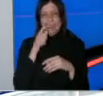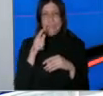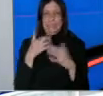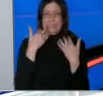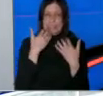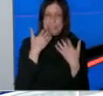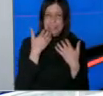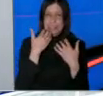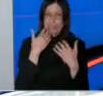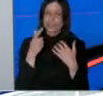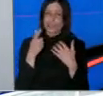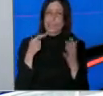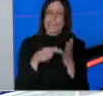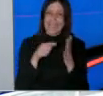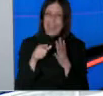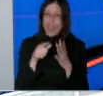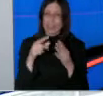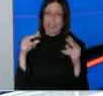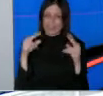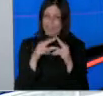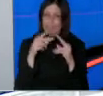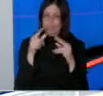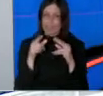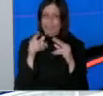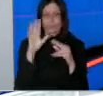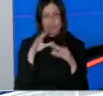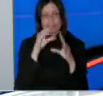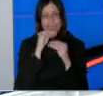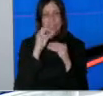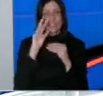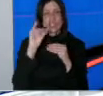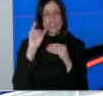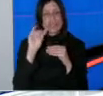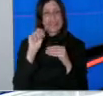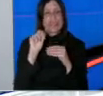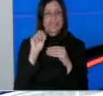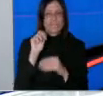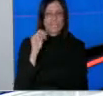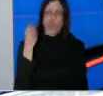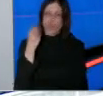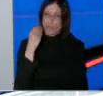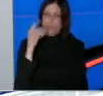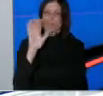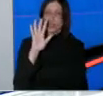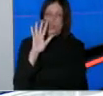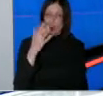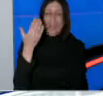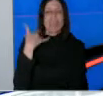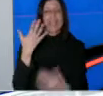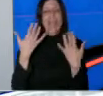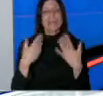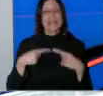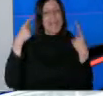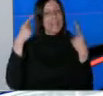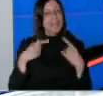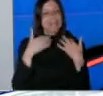סיפור שבגללו התכנסנו גם להעלות לשידור את שי ניב. תכף יעלה איתנו לשידור, אבל לפני כמה ימים,